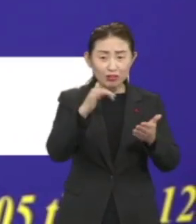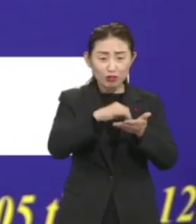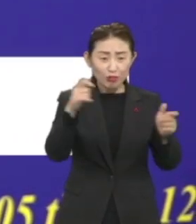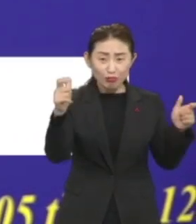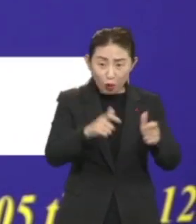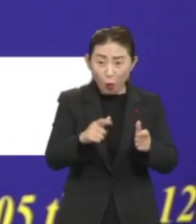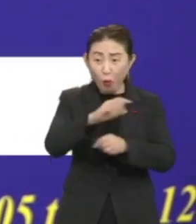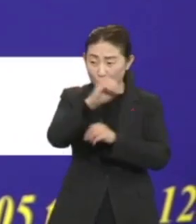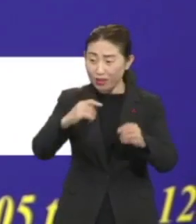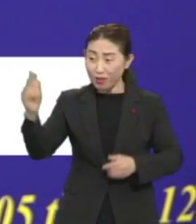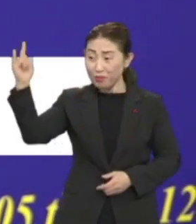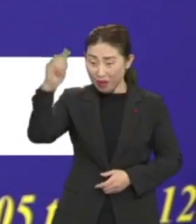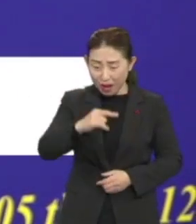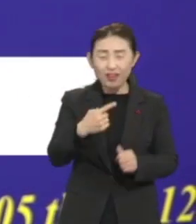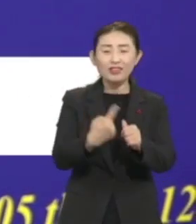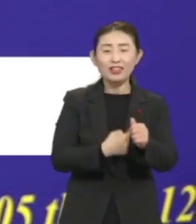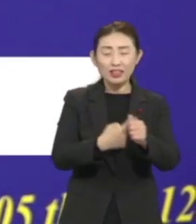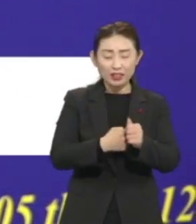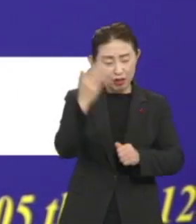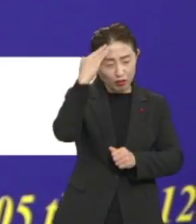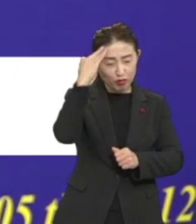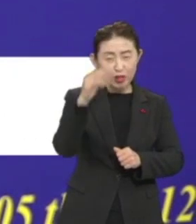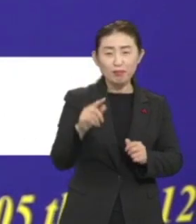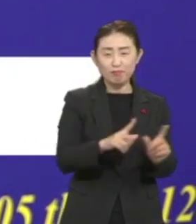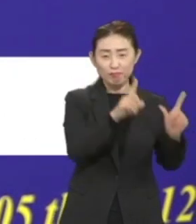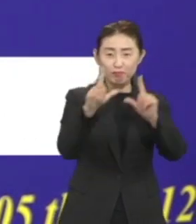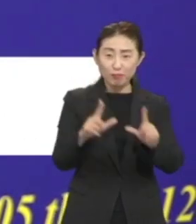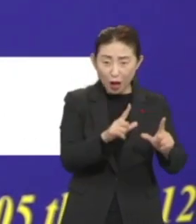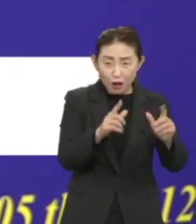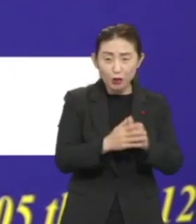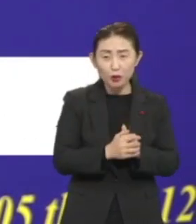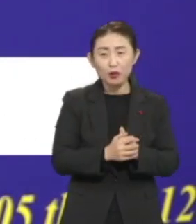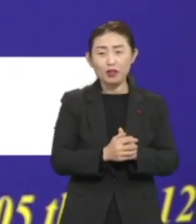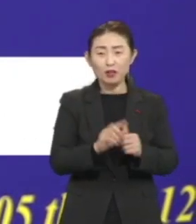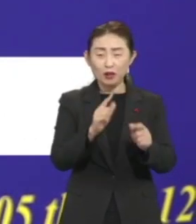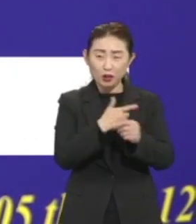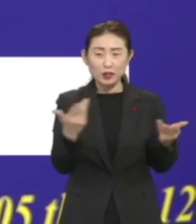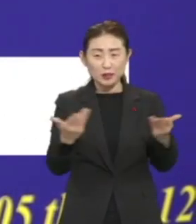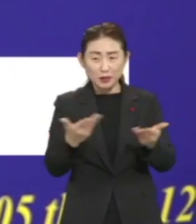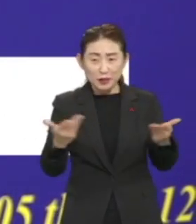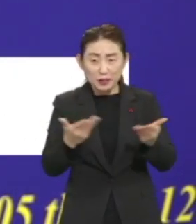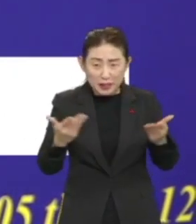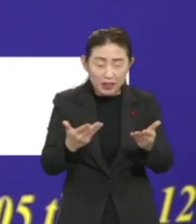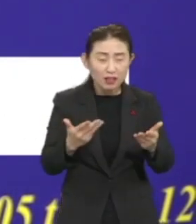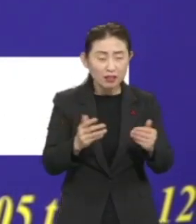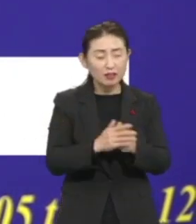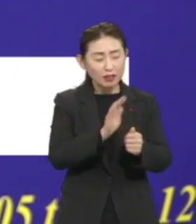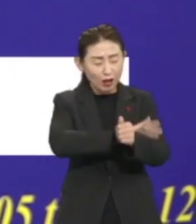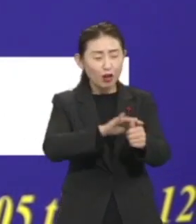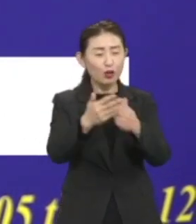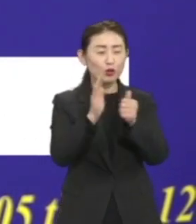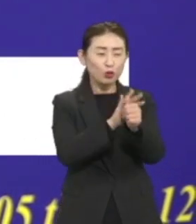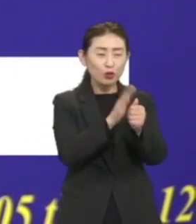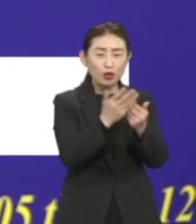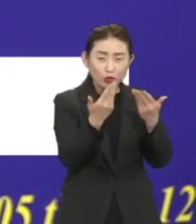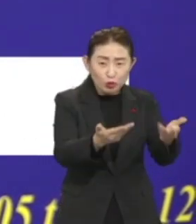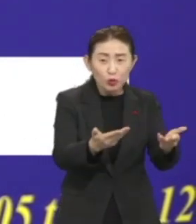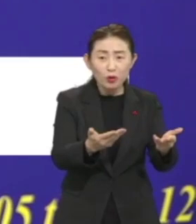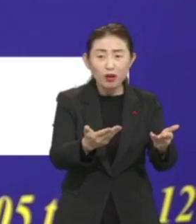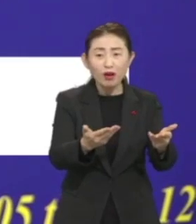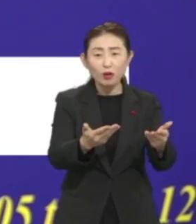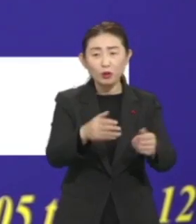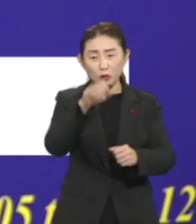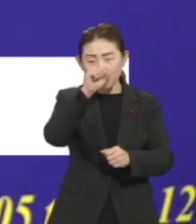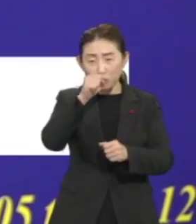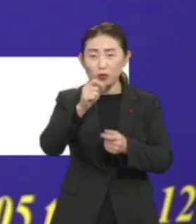온 그런 학생들이 대한민국에 머무르면서 우리나라의 그런 근로 조건을 향상시킬 수 있고 개선시킬 수 있는